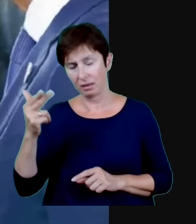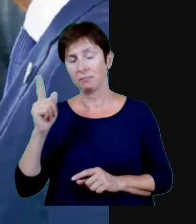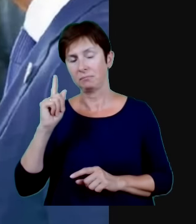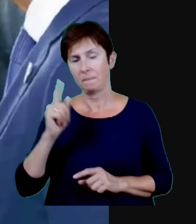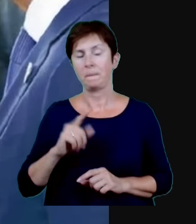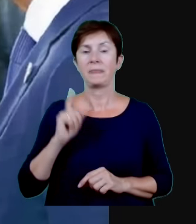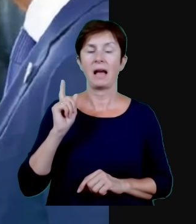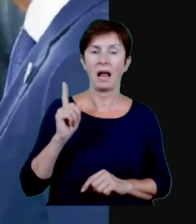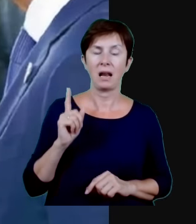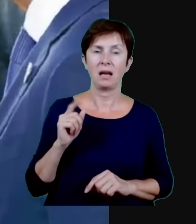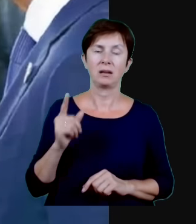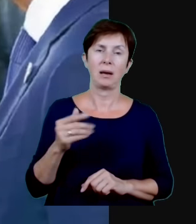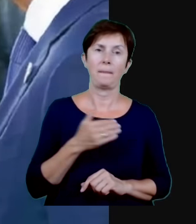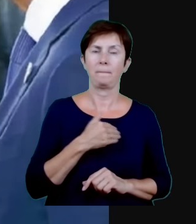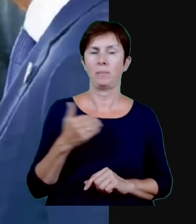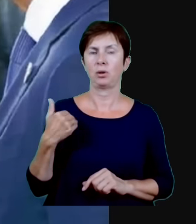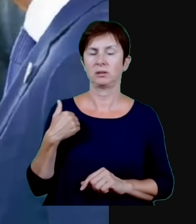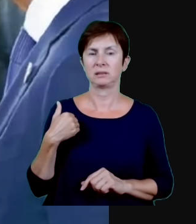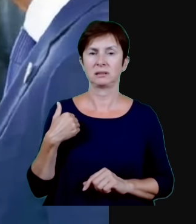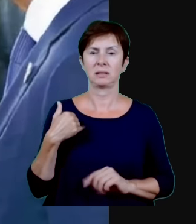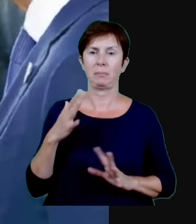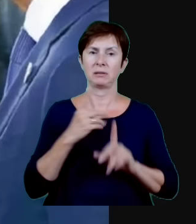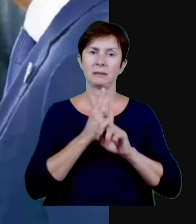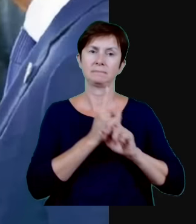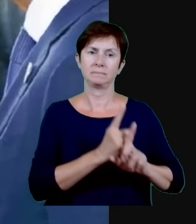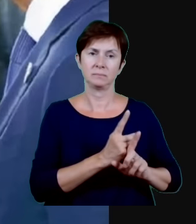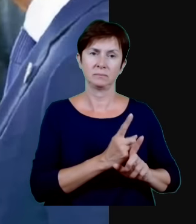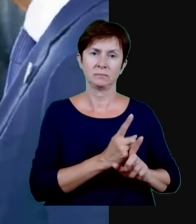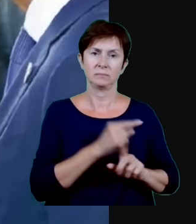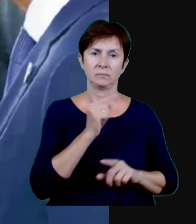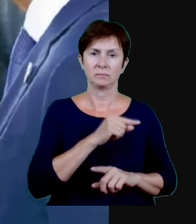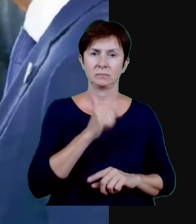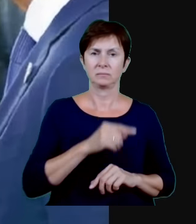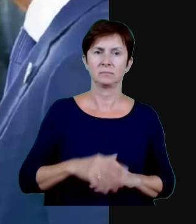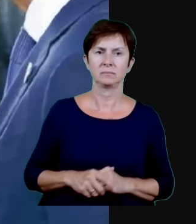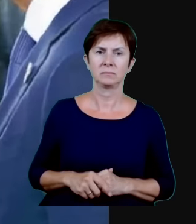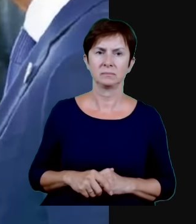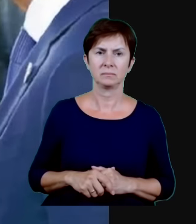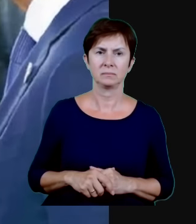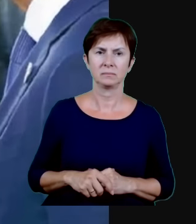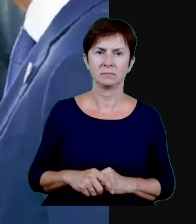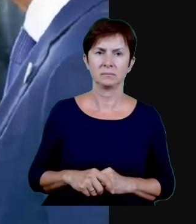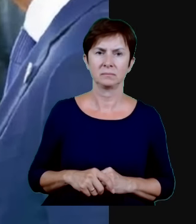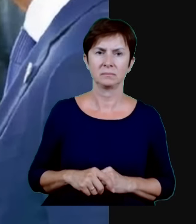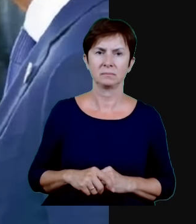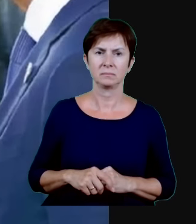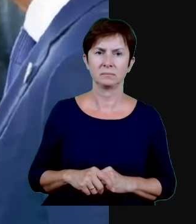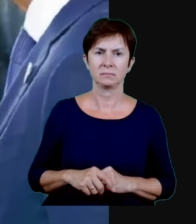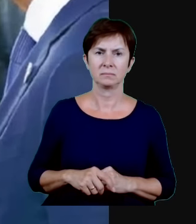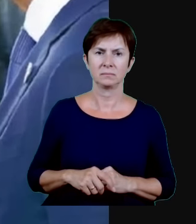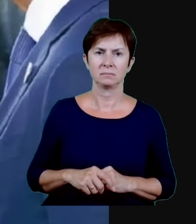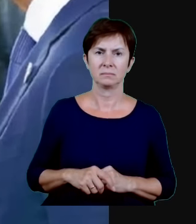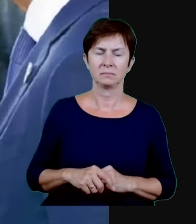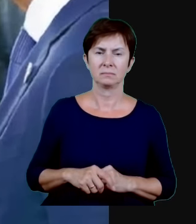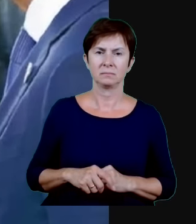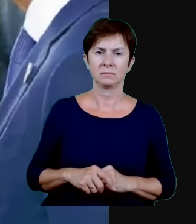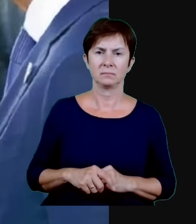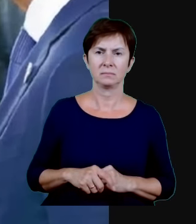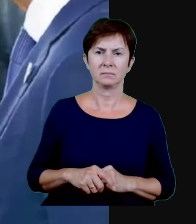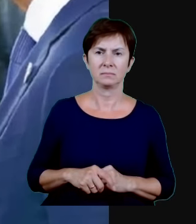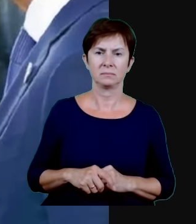tych relacjach Polska będzie się opierać jeżeli Trump wygra wybory i mam nadzieję że przyszły polski prezydent będzie pochodzić z